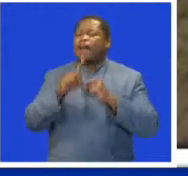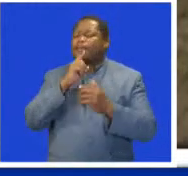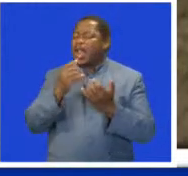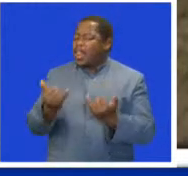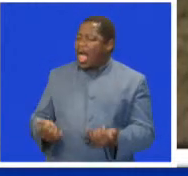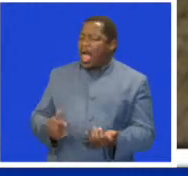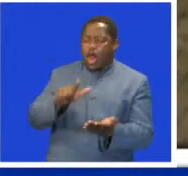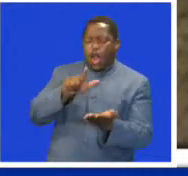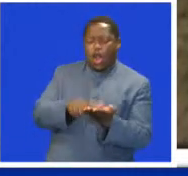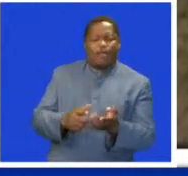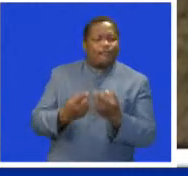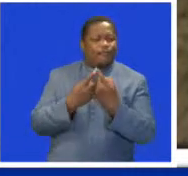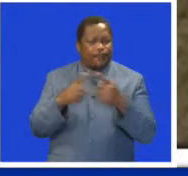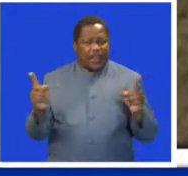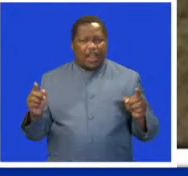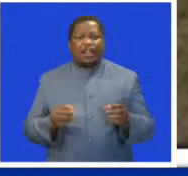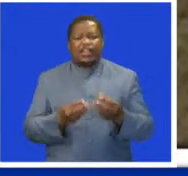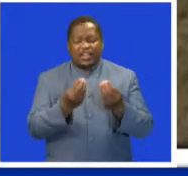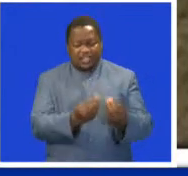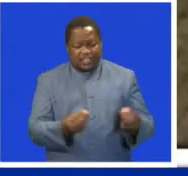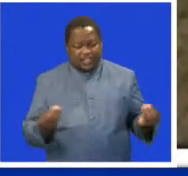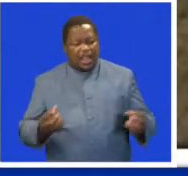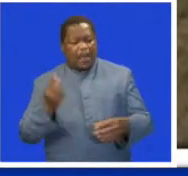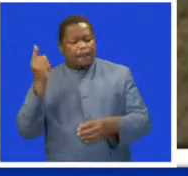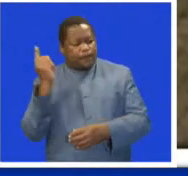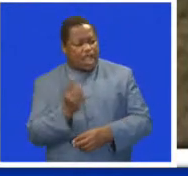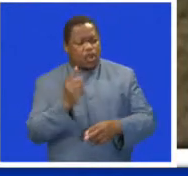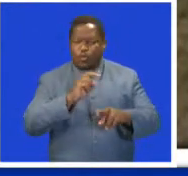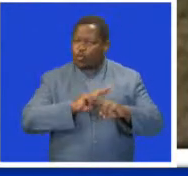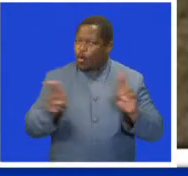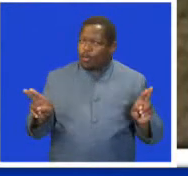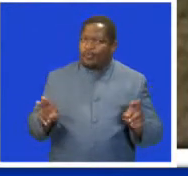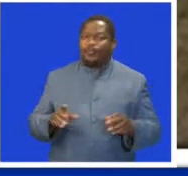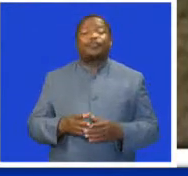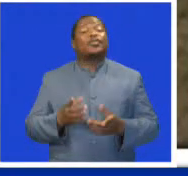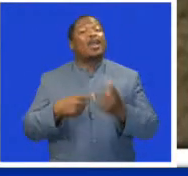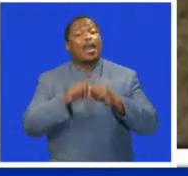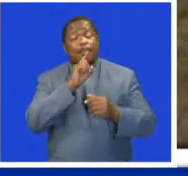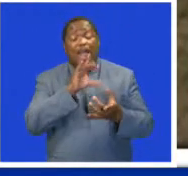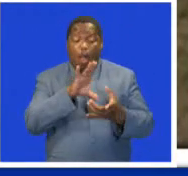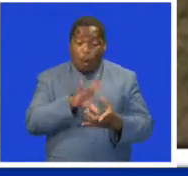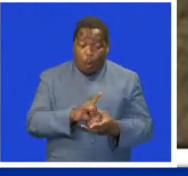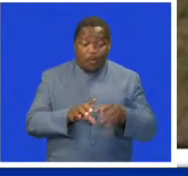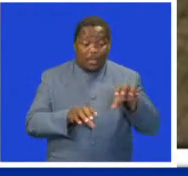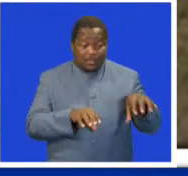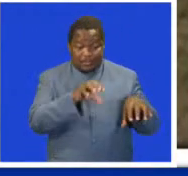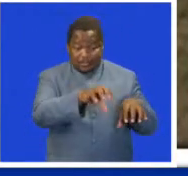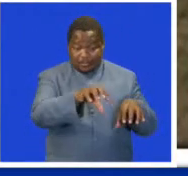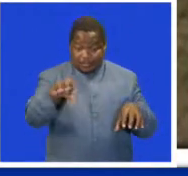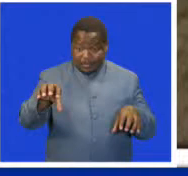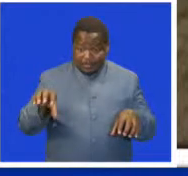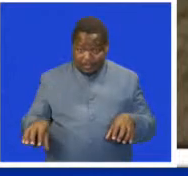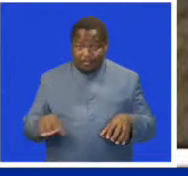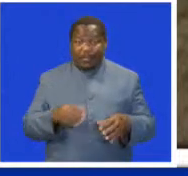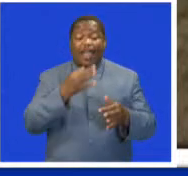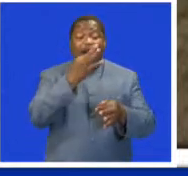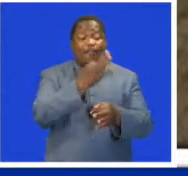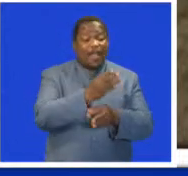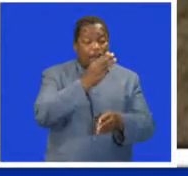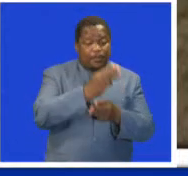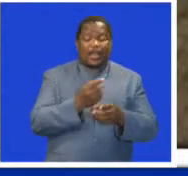yalo uyashaya umthetho mntwana abantu babam lakhaya kwashaya sikisi imphela khaya nonke kude lo tawufika